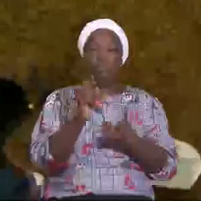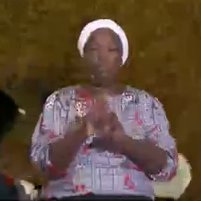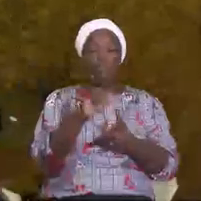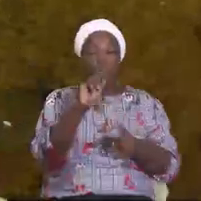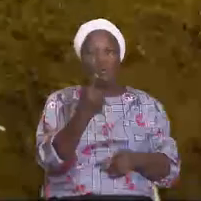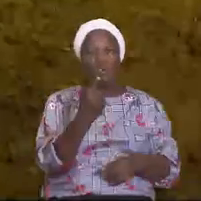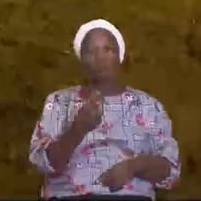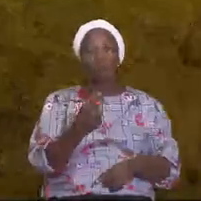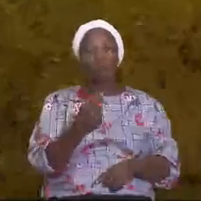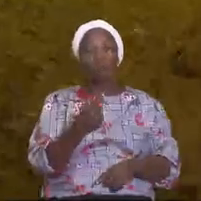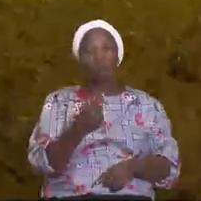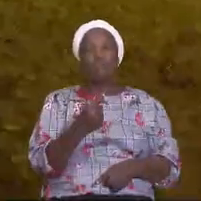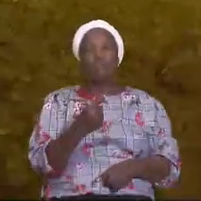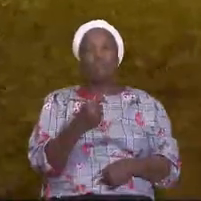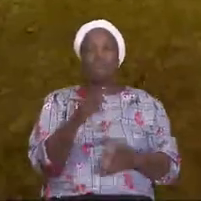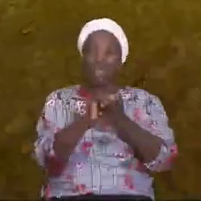dis seulement un mot. »